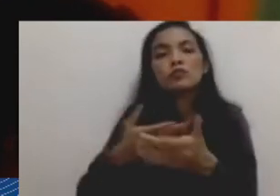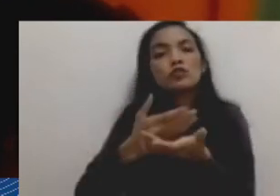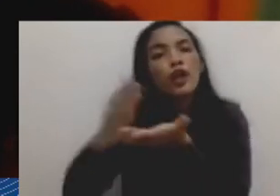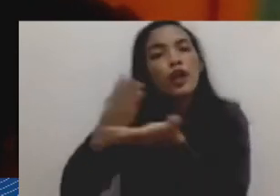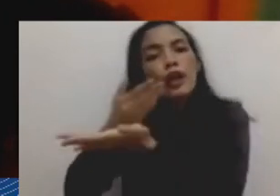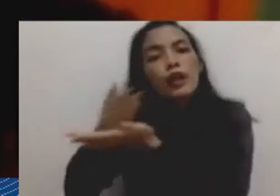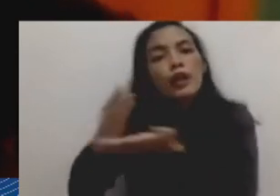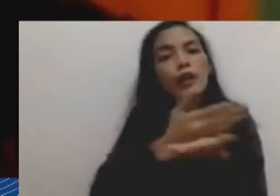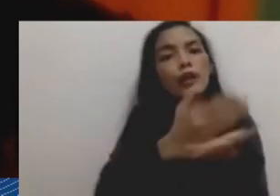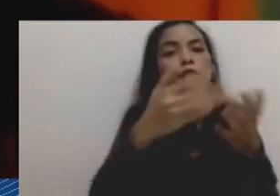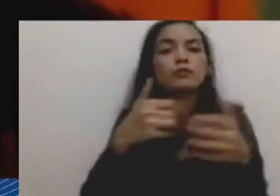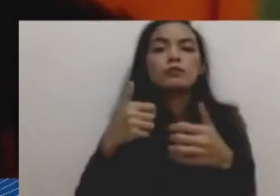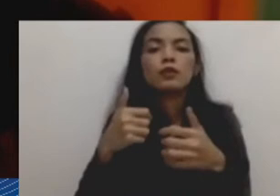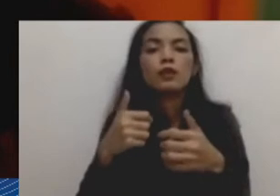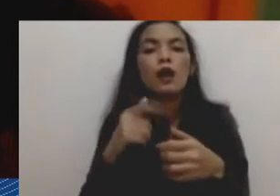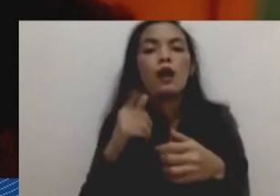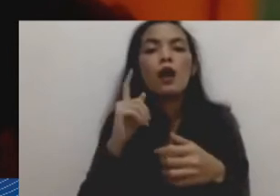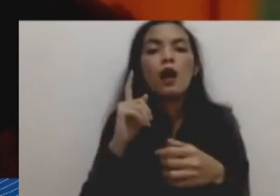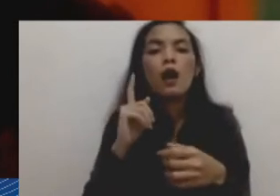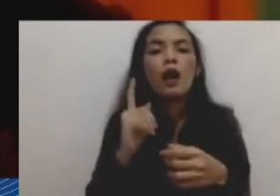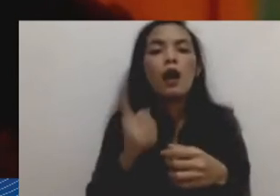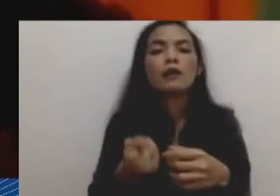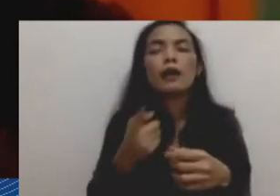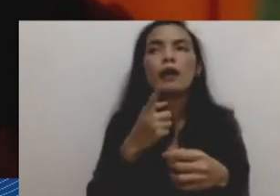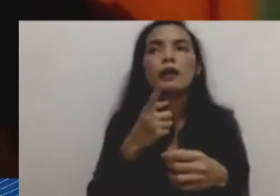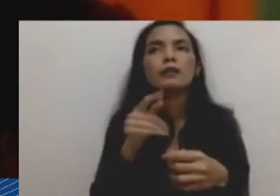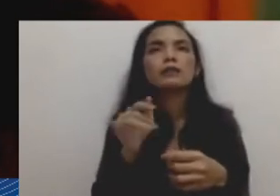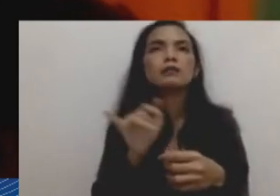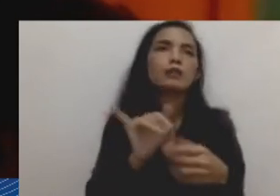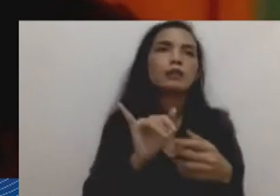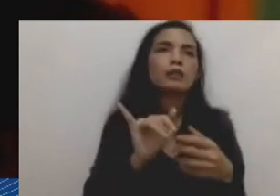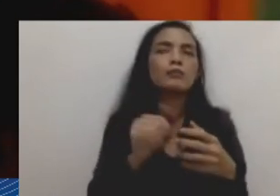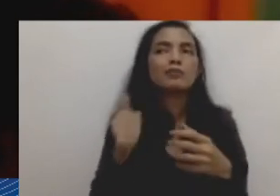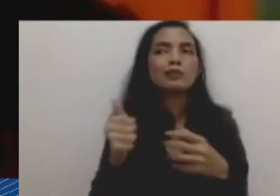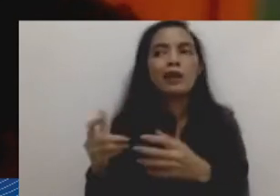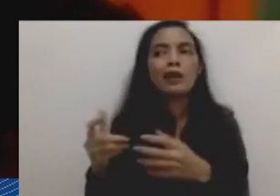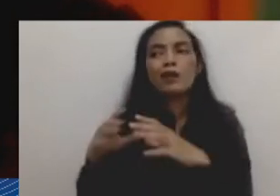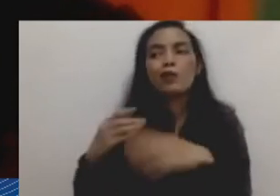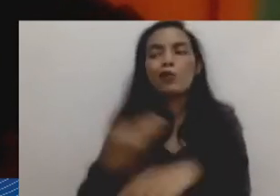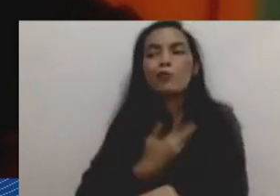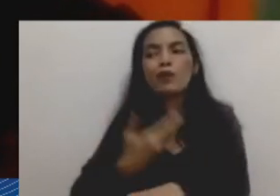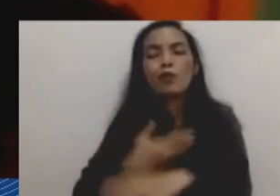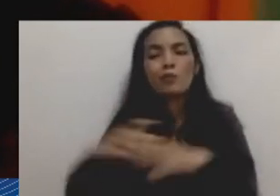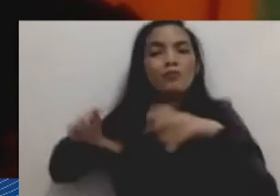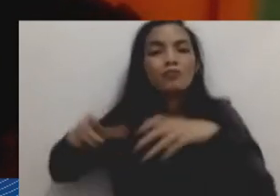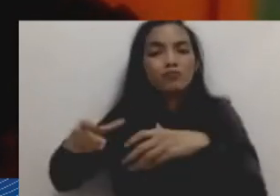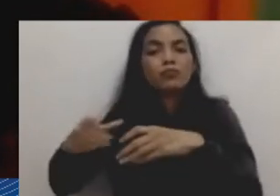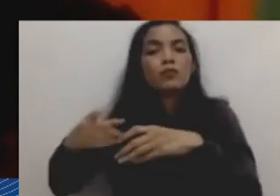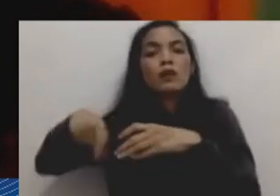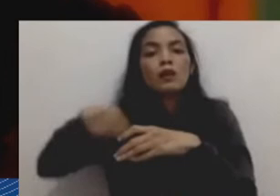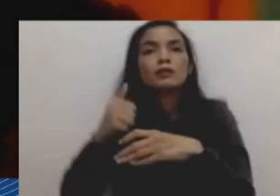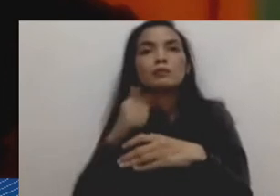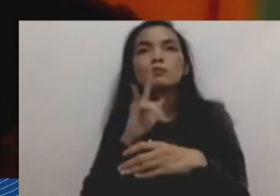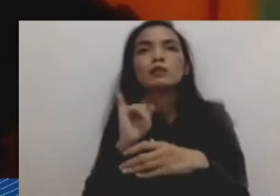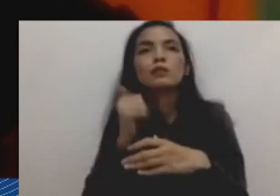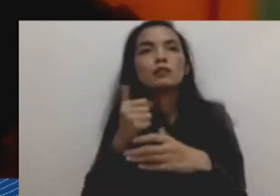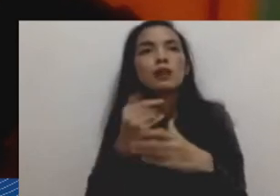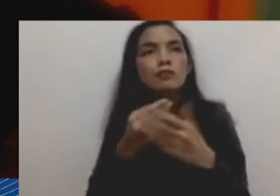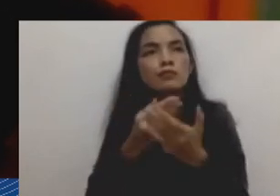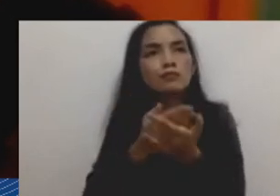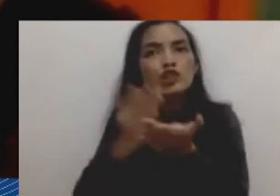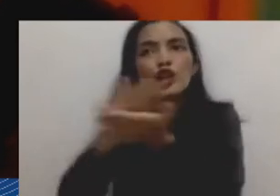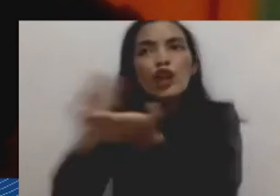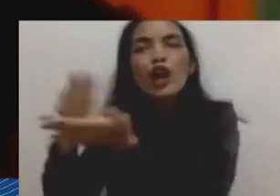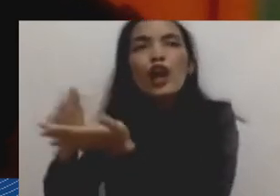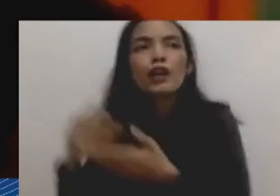survivor gitu ya, itu ada membuat komunikasi, dan ini menurut saya ketika undang-undang